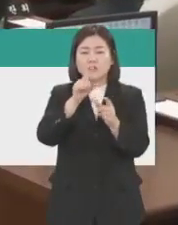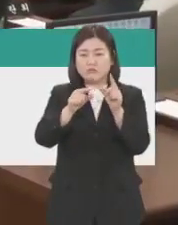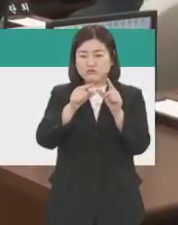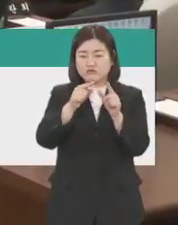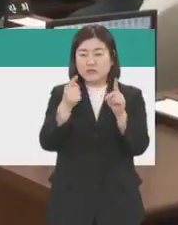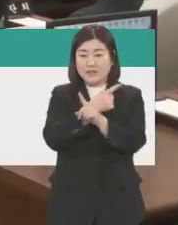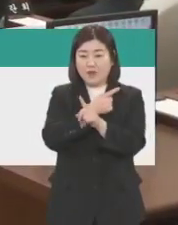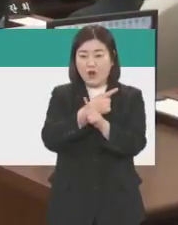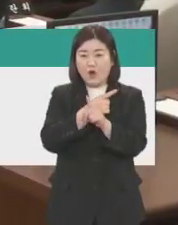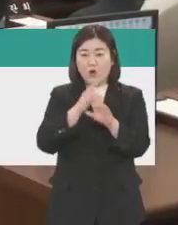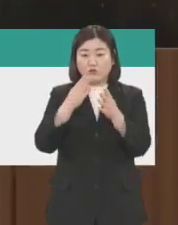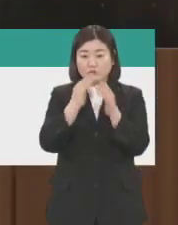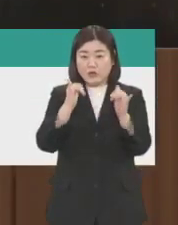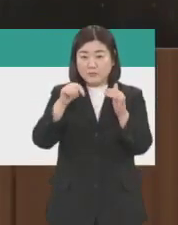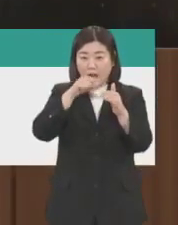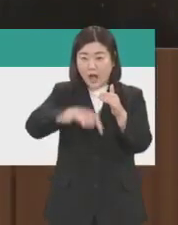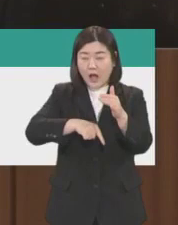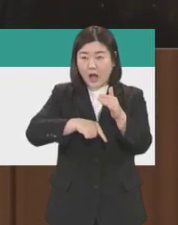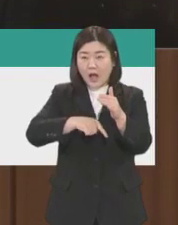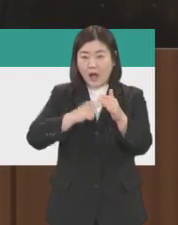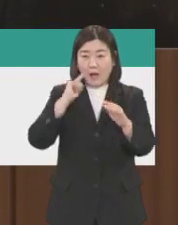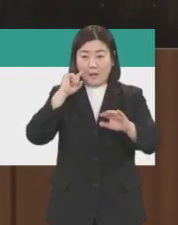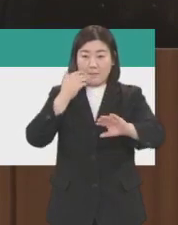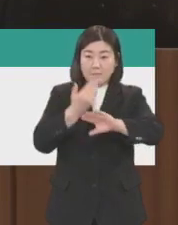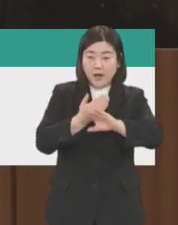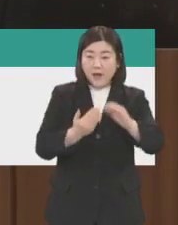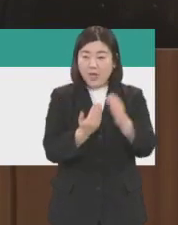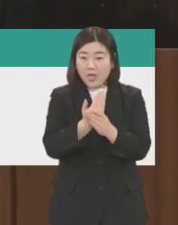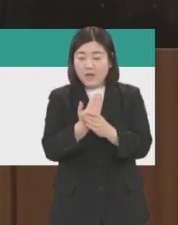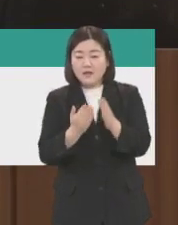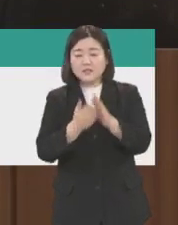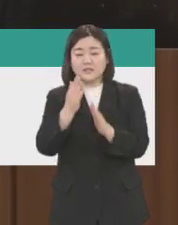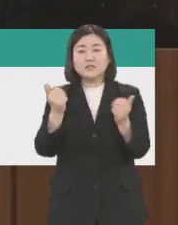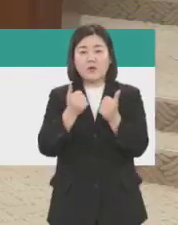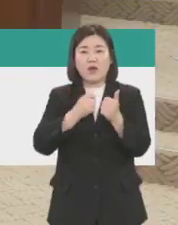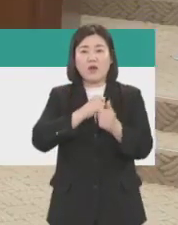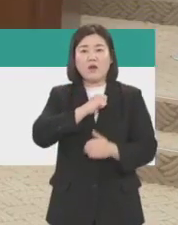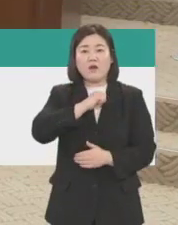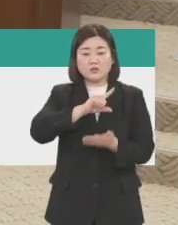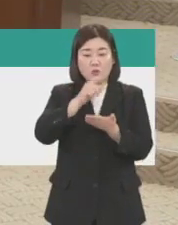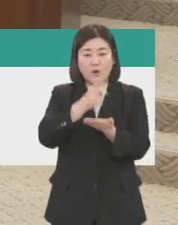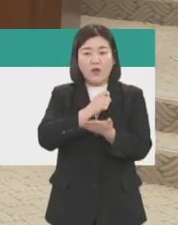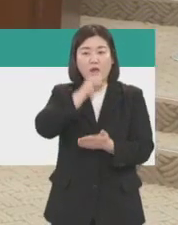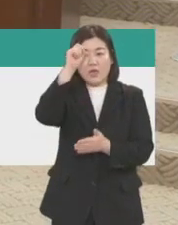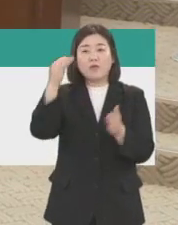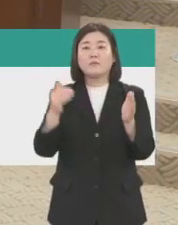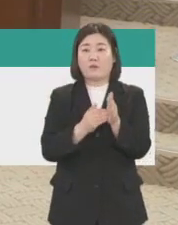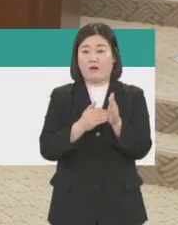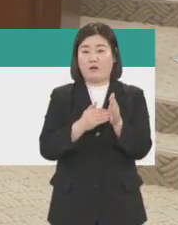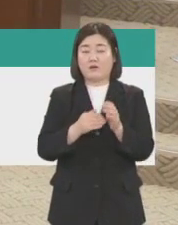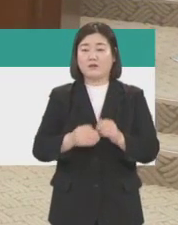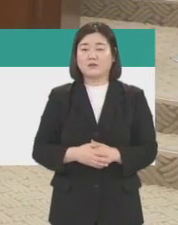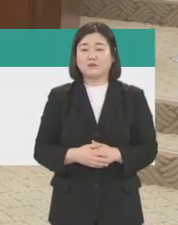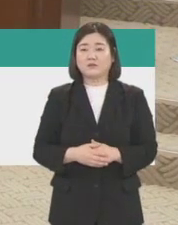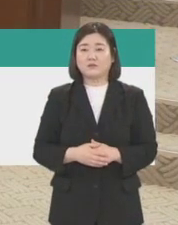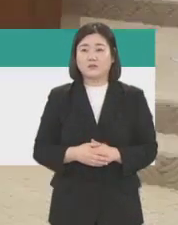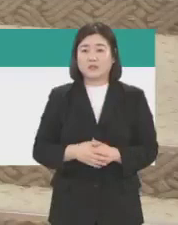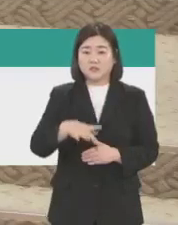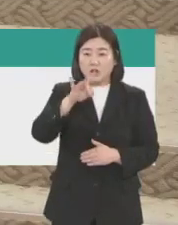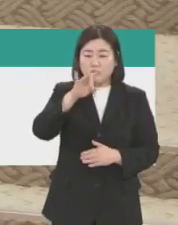개정안이 국민의 힘 내부에서 이탈표가 나오면서 시의회에서 가결되는 이변이 발생했습니다